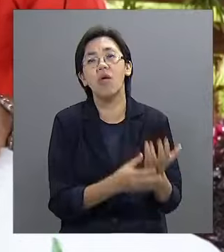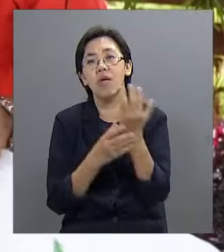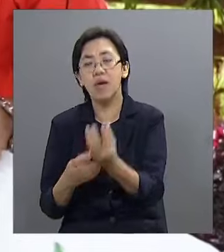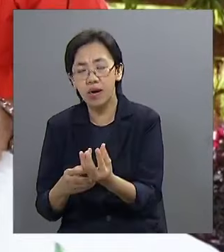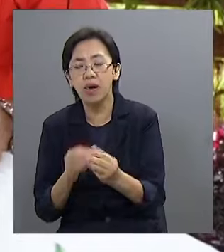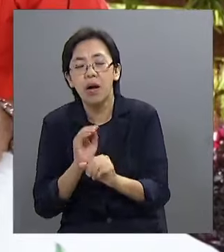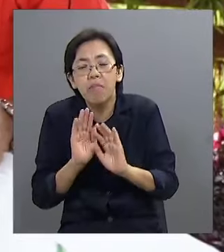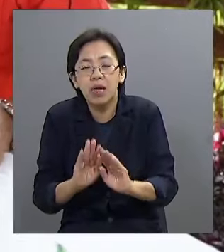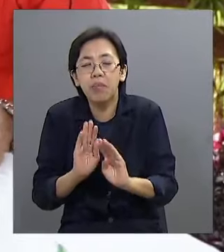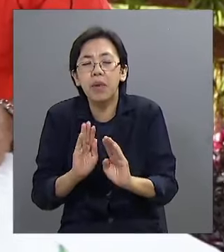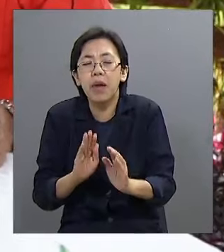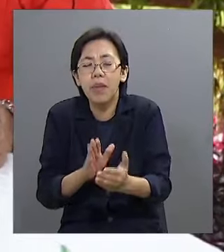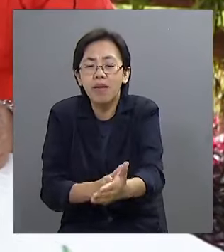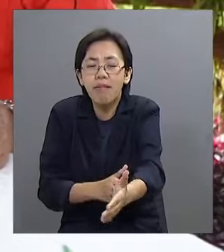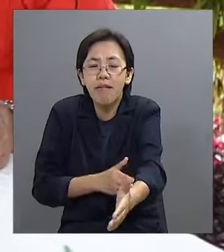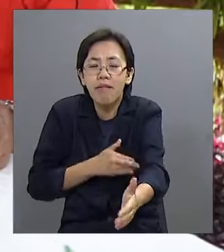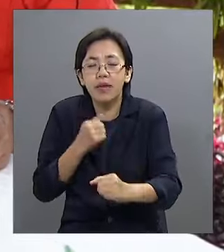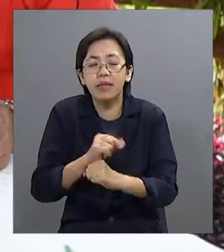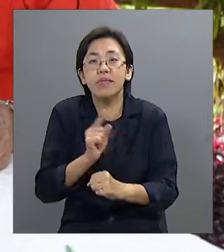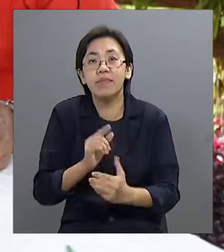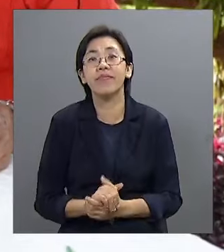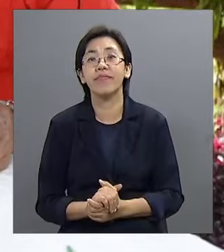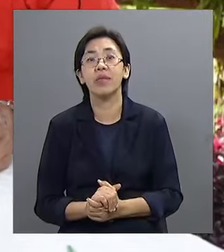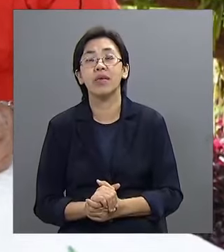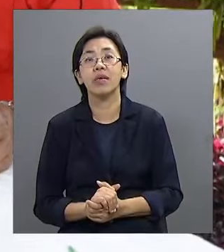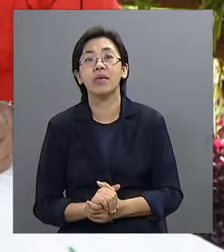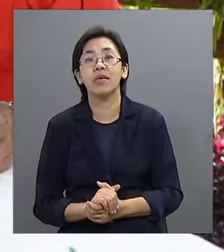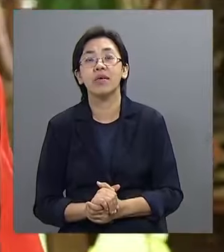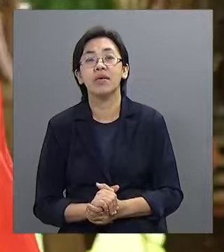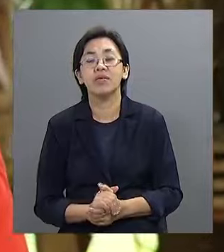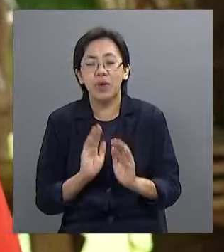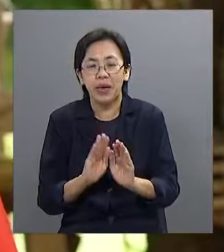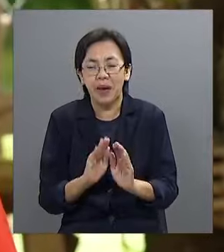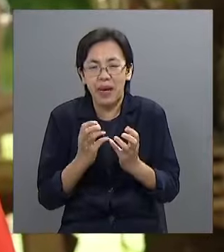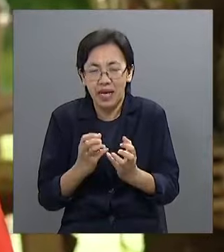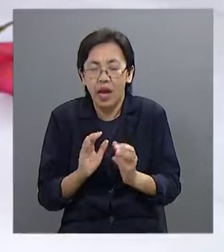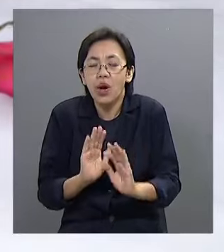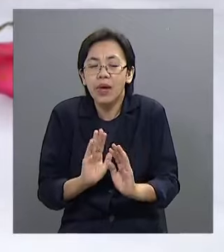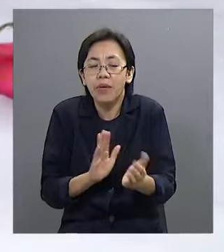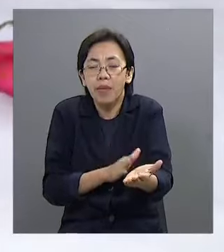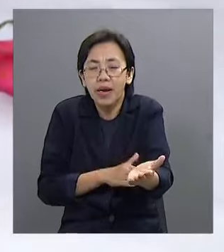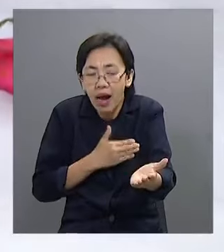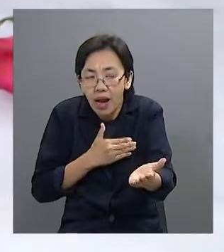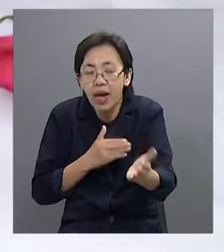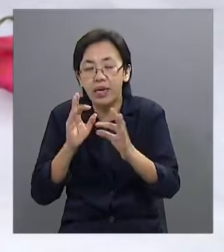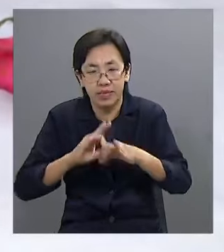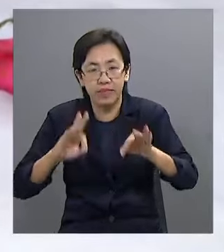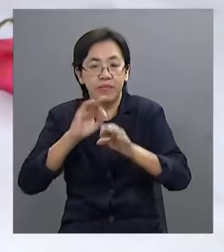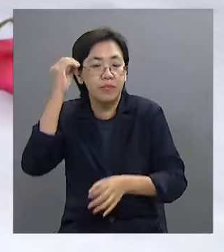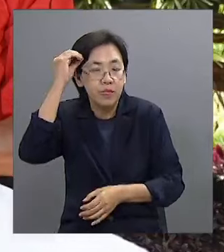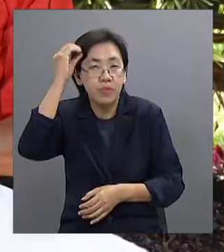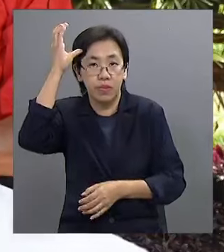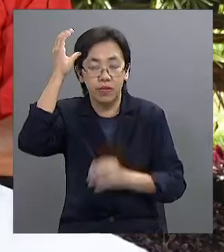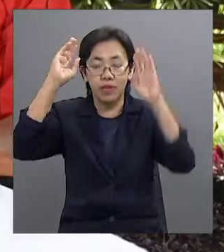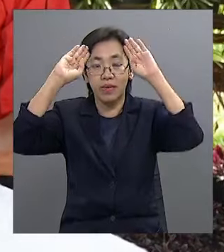าไม่ยากค่ะสิ่งที่เราต้องมีเนี่ยก็คือความรู้เวลาแล้วก็ประสบการณ์ ถูกต้องเลยครับเริ่มต้นกุหลาบที่จะมาสต